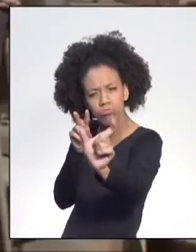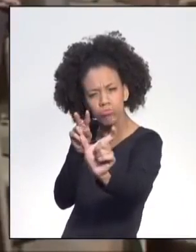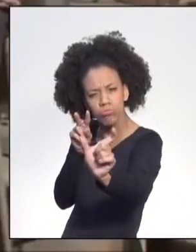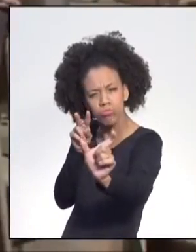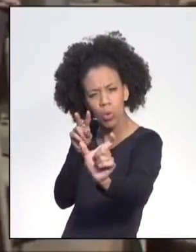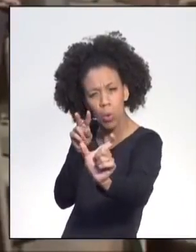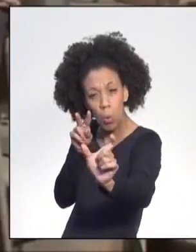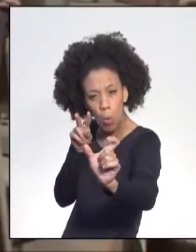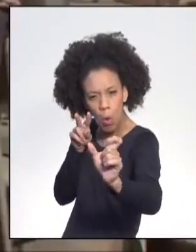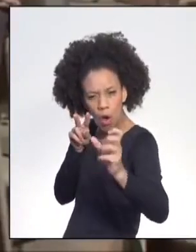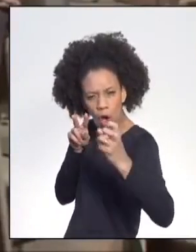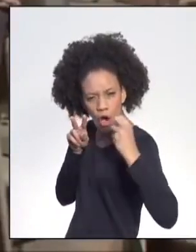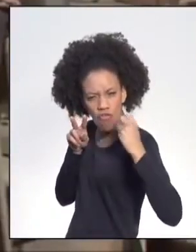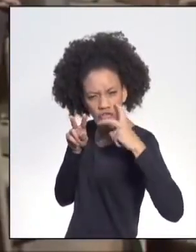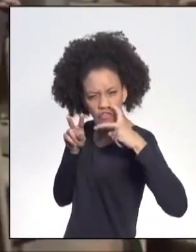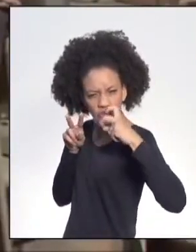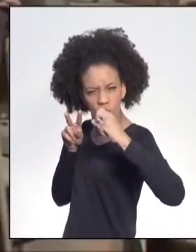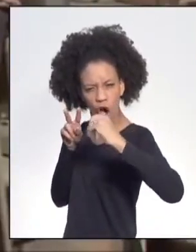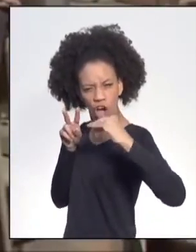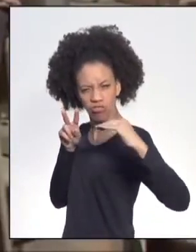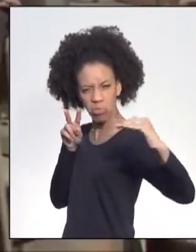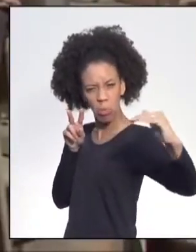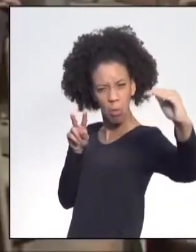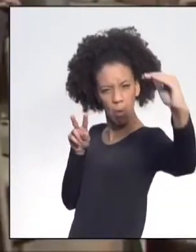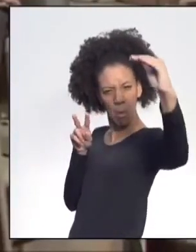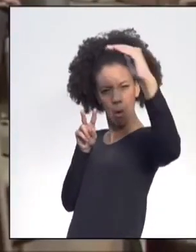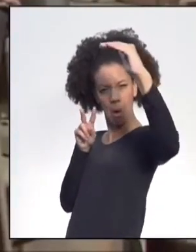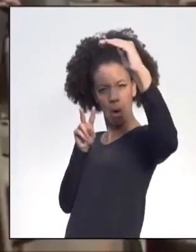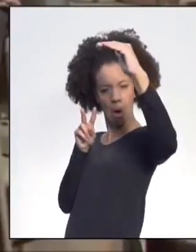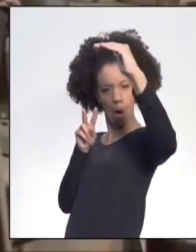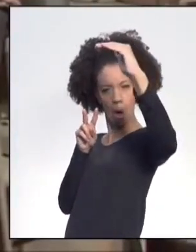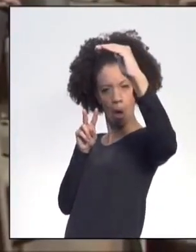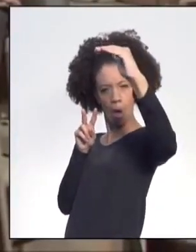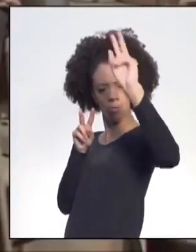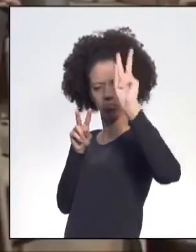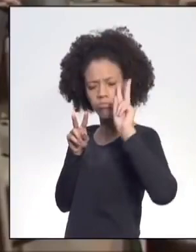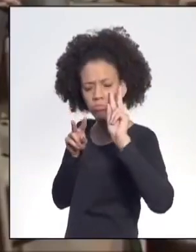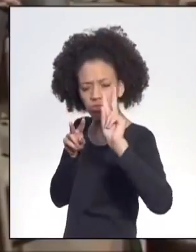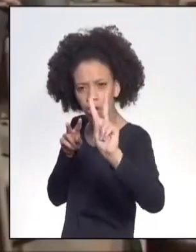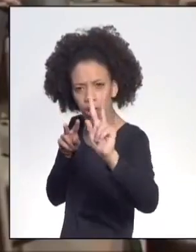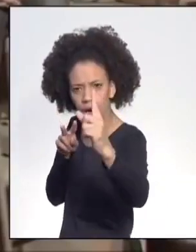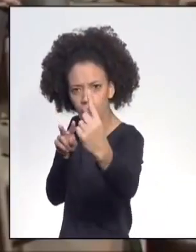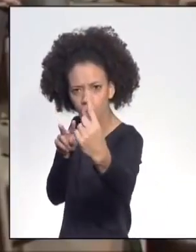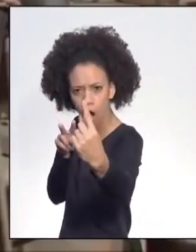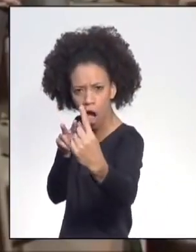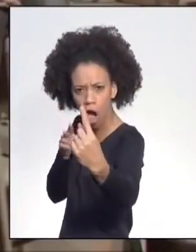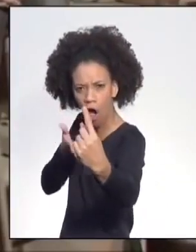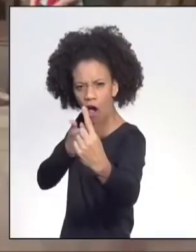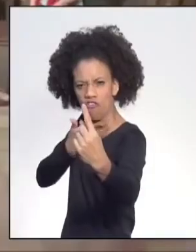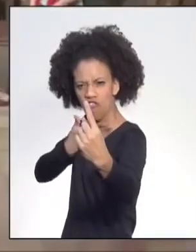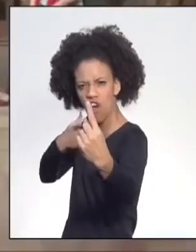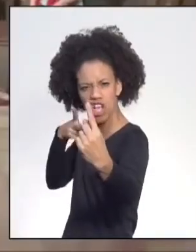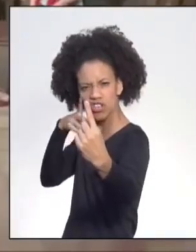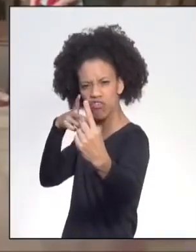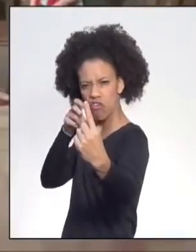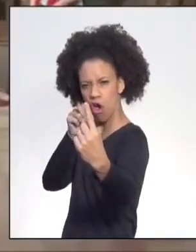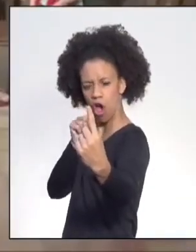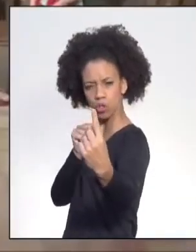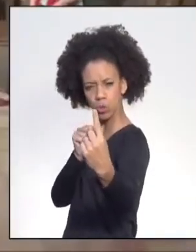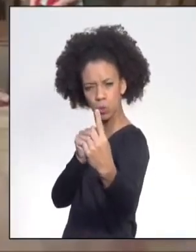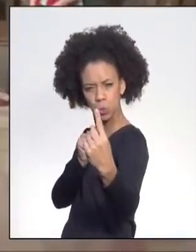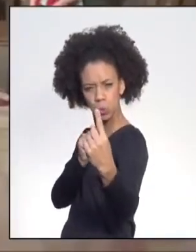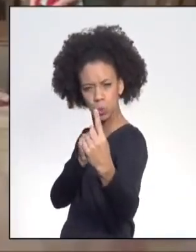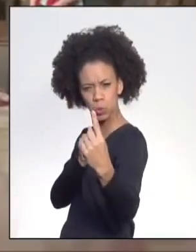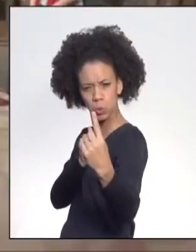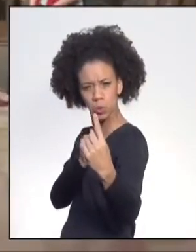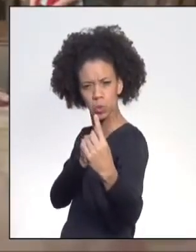ser grande, fort, forte, fort. muito forte. Il arrive avec une voix forte. Chegou com uma voz forte. Tu me donnes ton eau à boire?